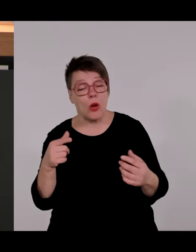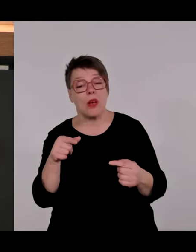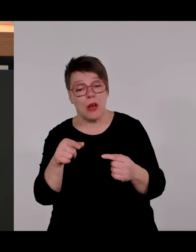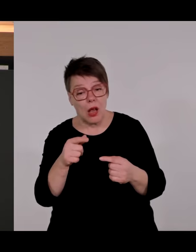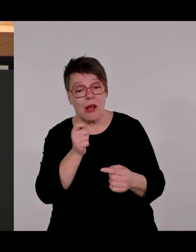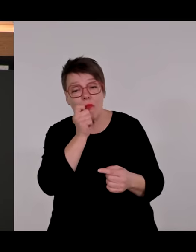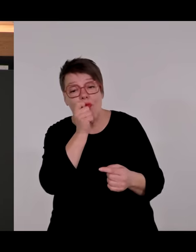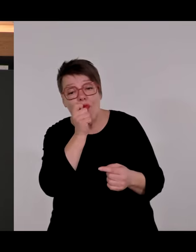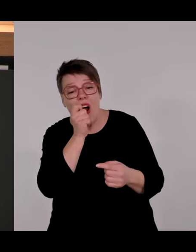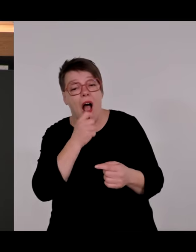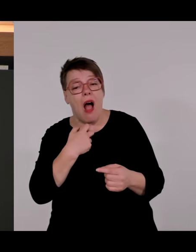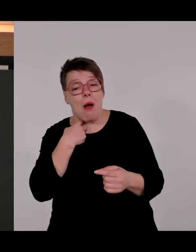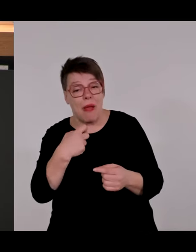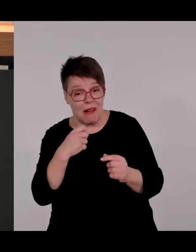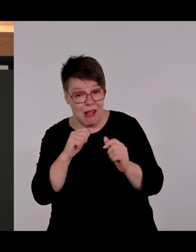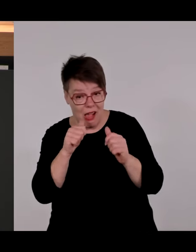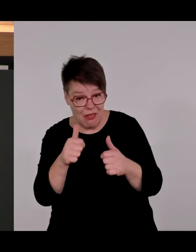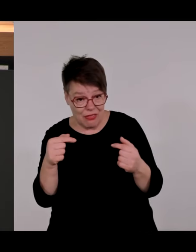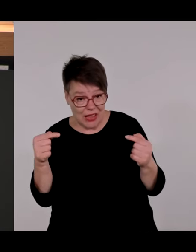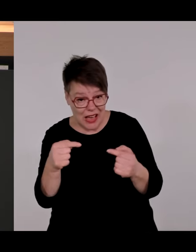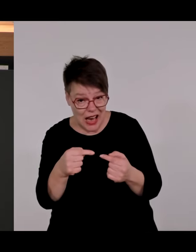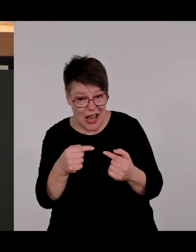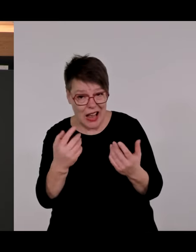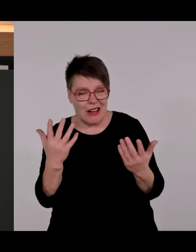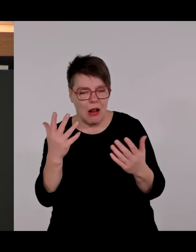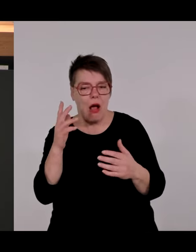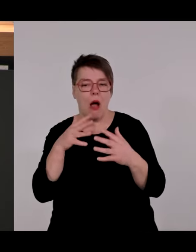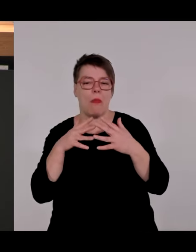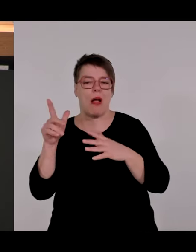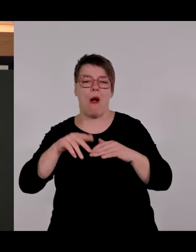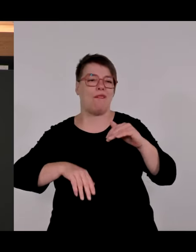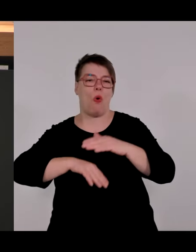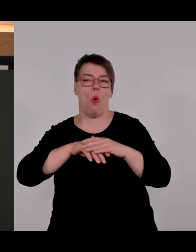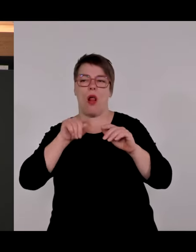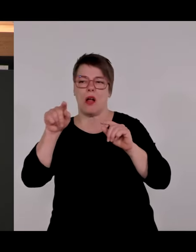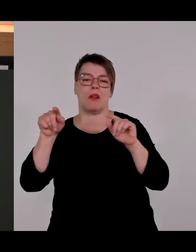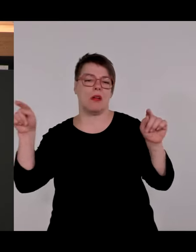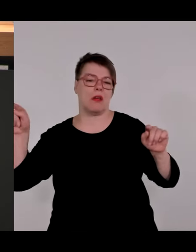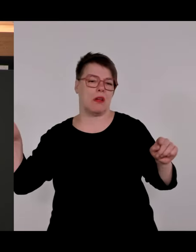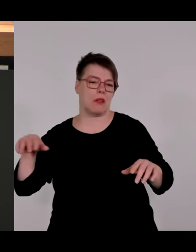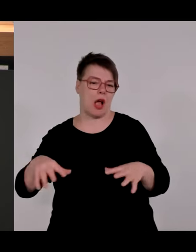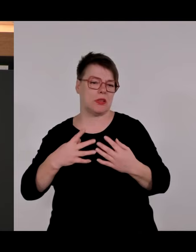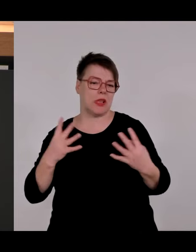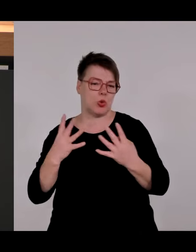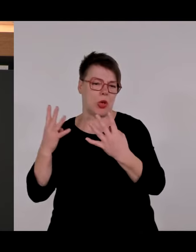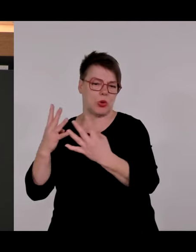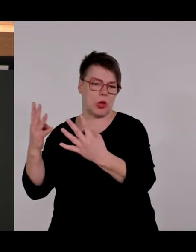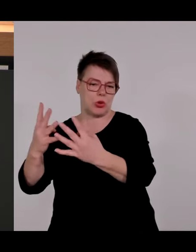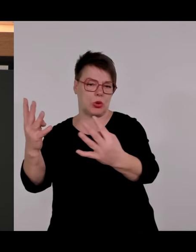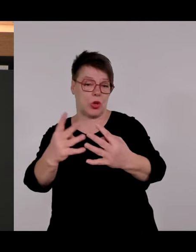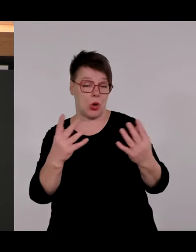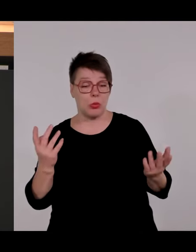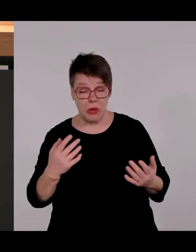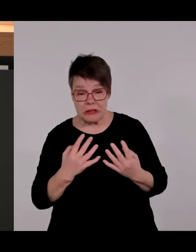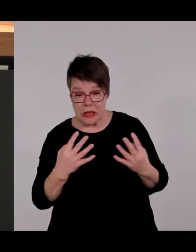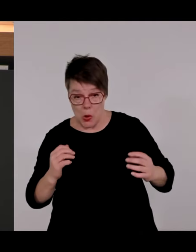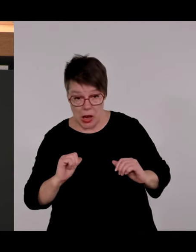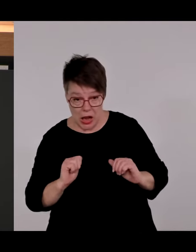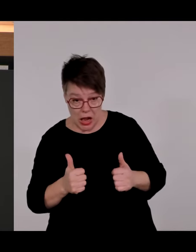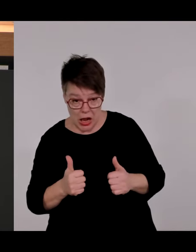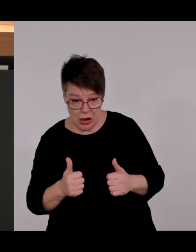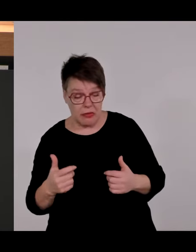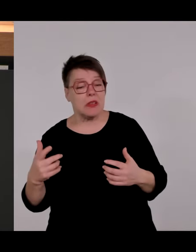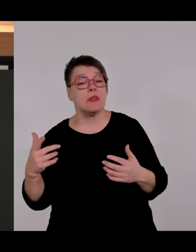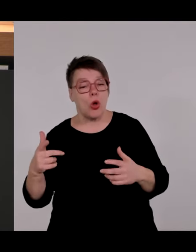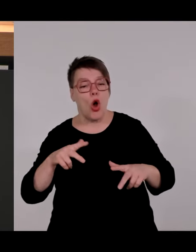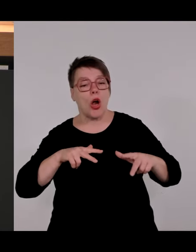Nein, organisierte Kriminalität und deren Folgen zaubern sich nicht einfach weg, weder im Girlie noch sonst wo. Sie verlagern sich. Und wenn